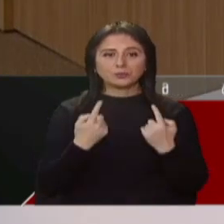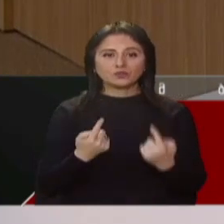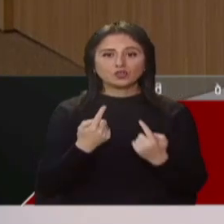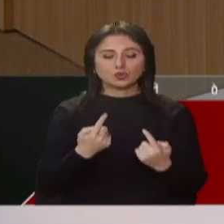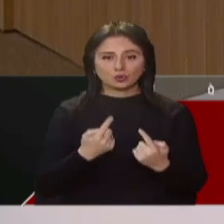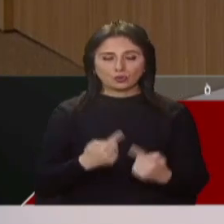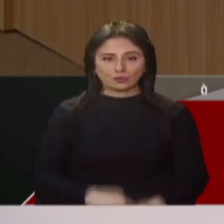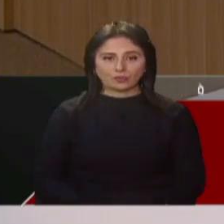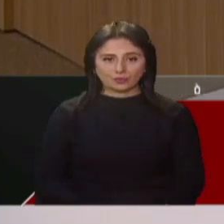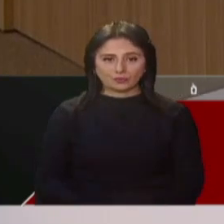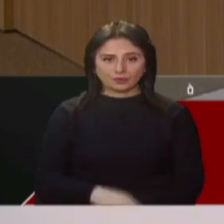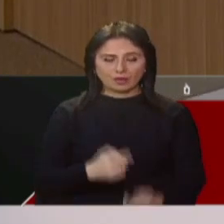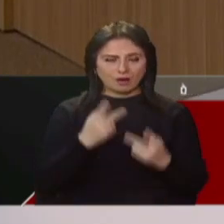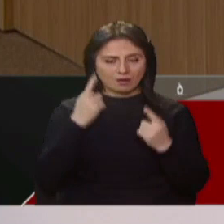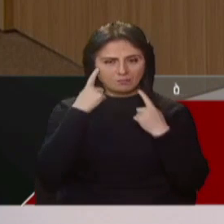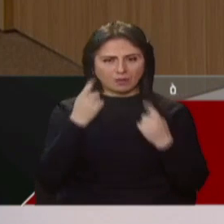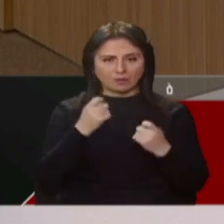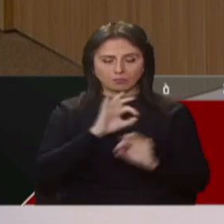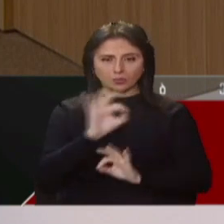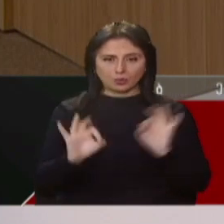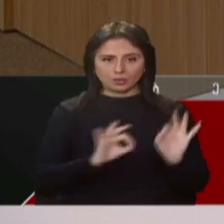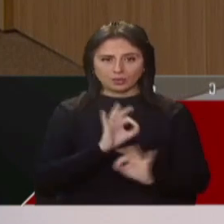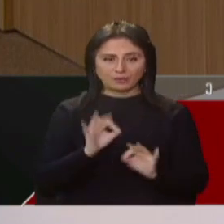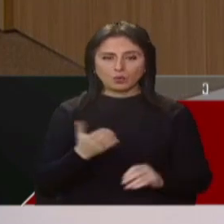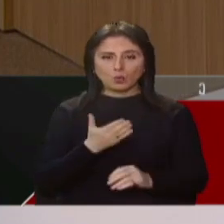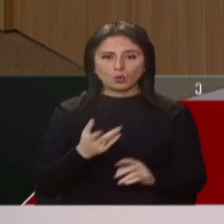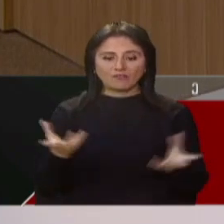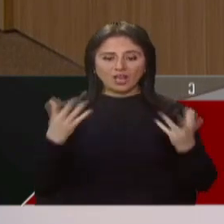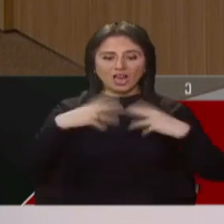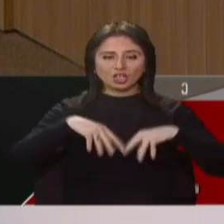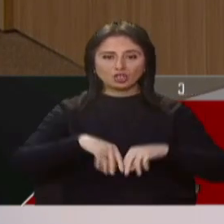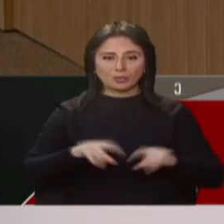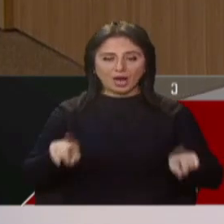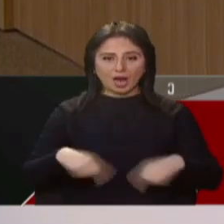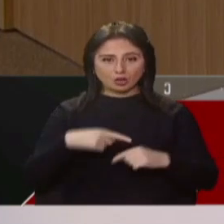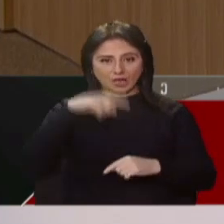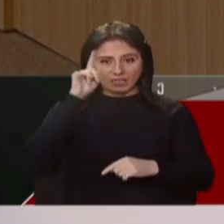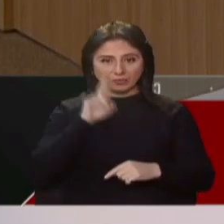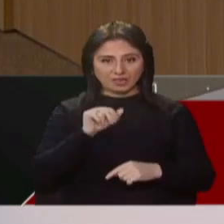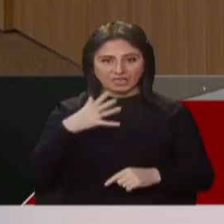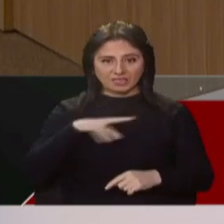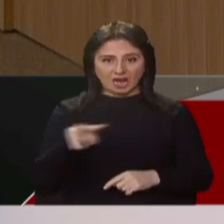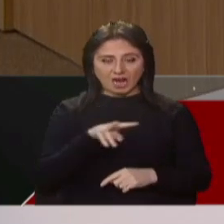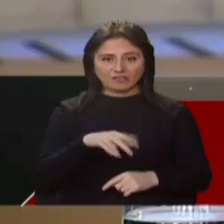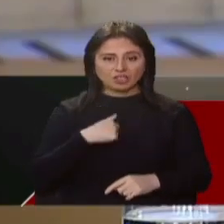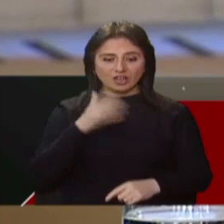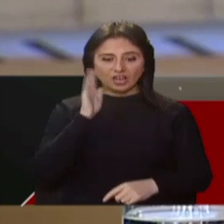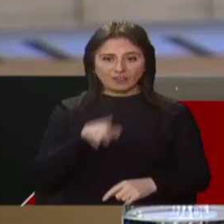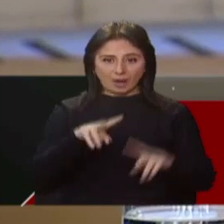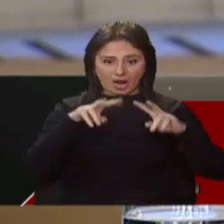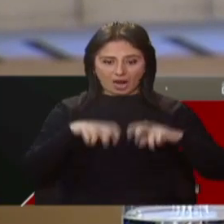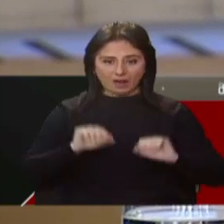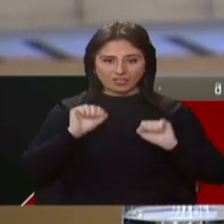მნიშვნელოვანი მეგაპროექტები, რომლებსაც ერთობლივად ახორციელებენ აზერბაიჯანი და საქართველო, ჩვენ გვექნება ამის